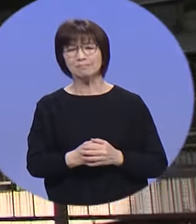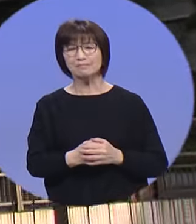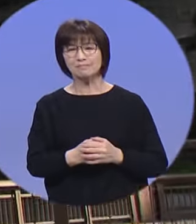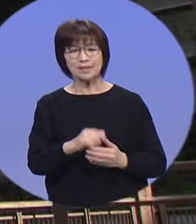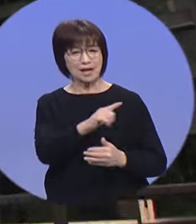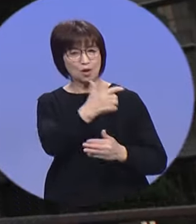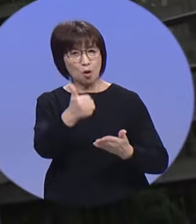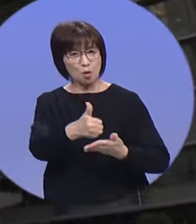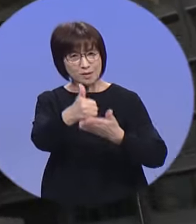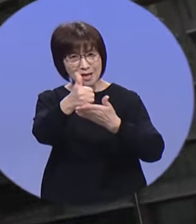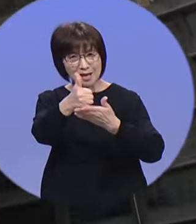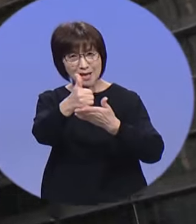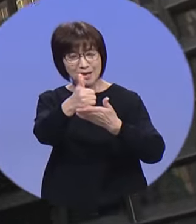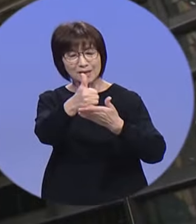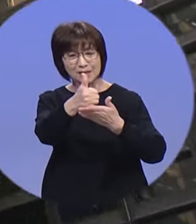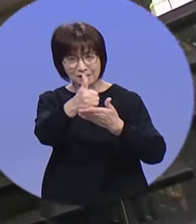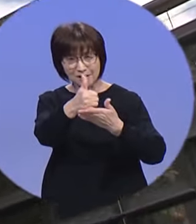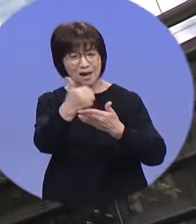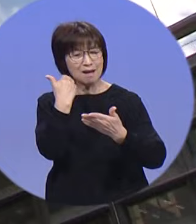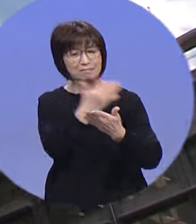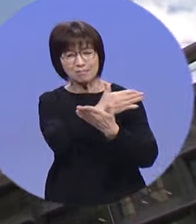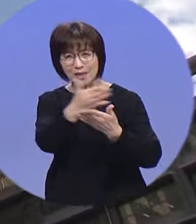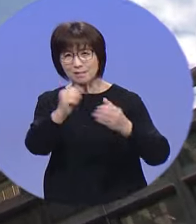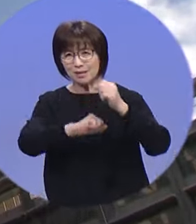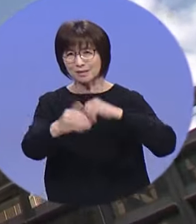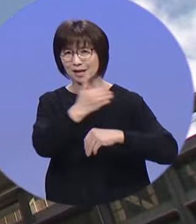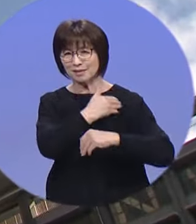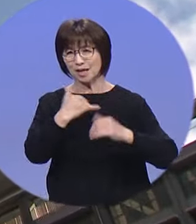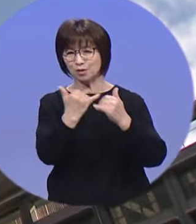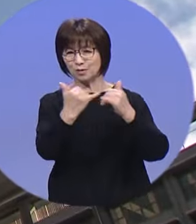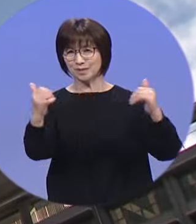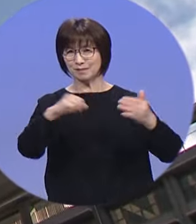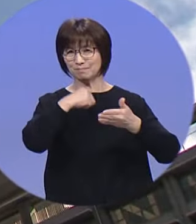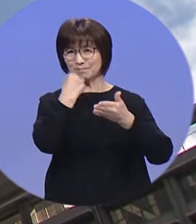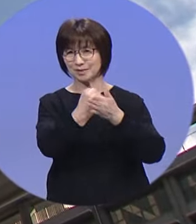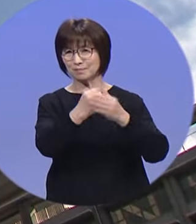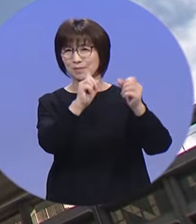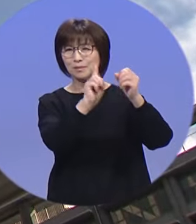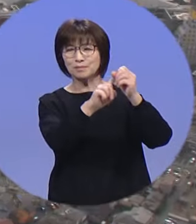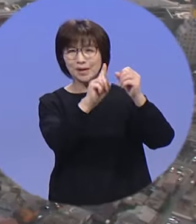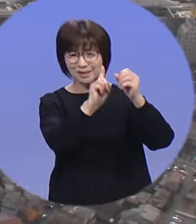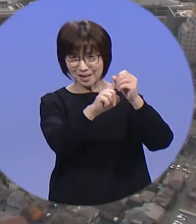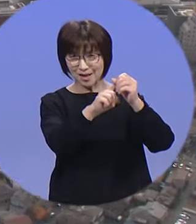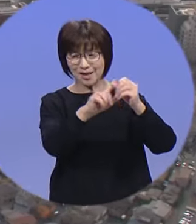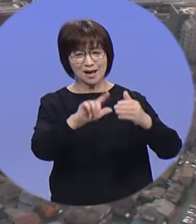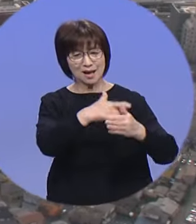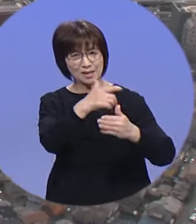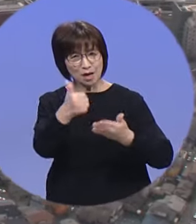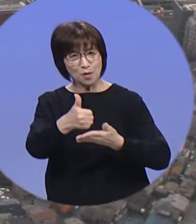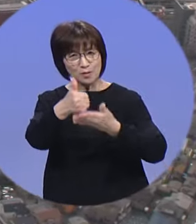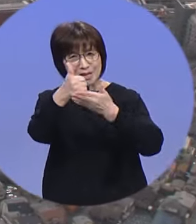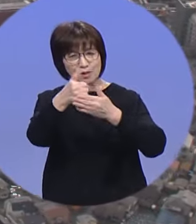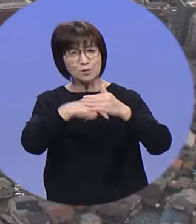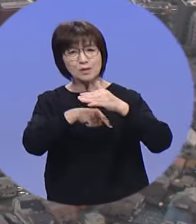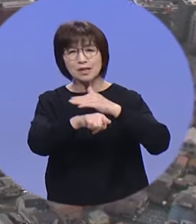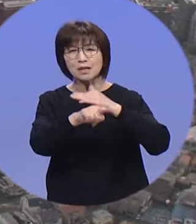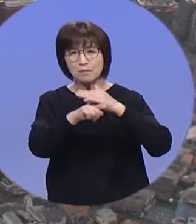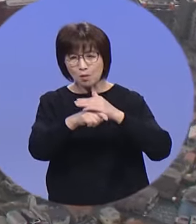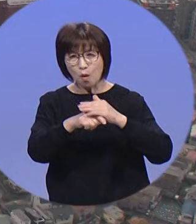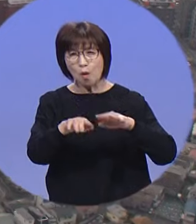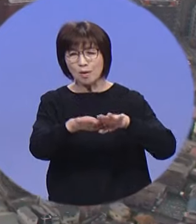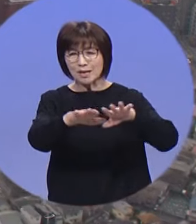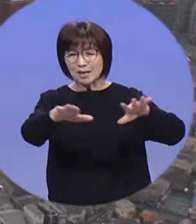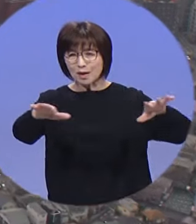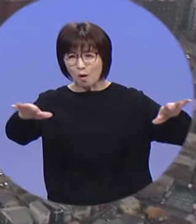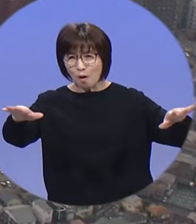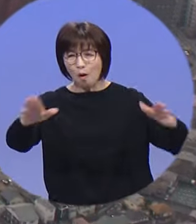多様性が尊重され、誰もが活躍できる社会の実現に向けて、多様性尊重の意義を広く県